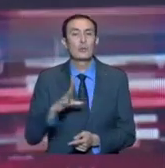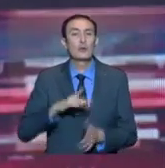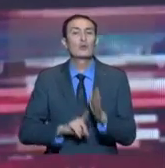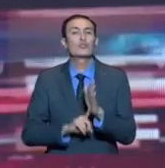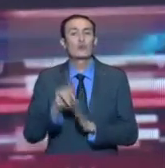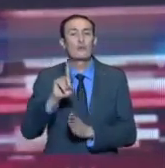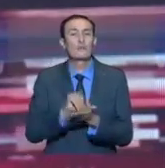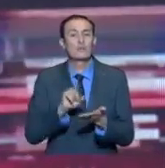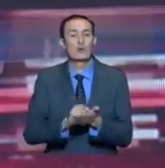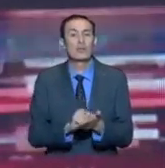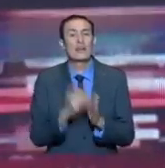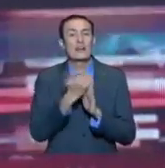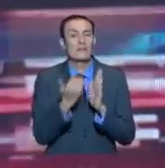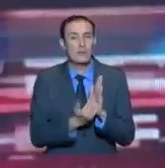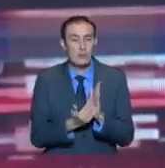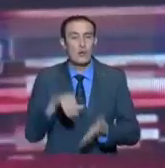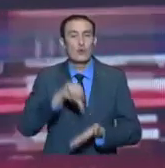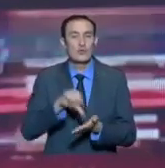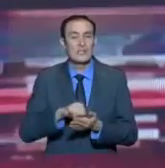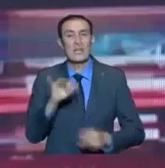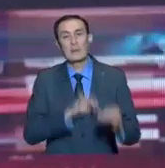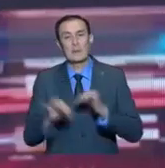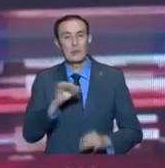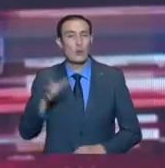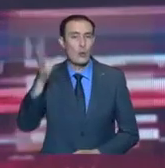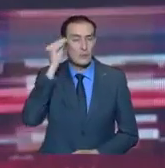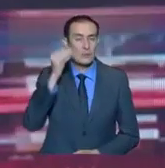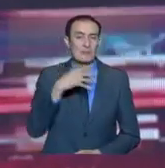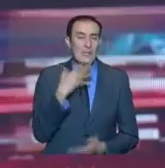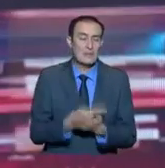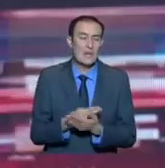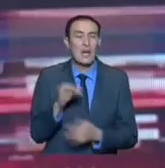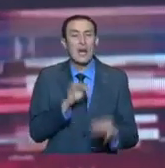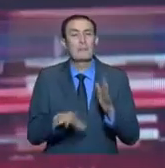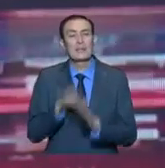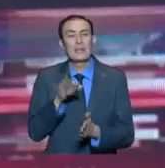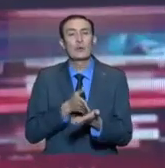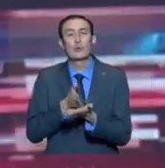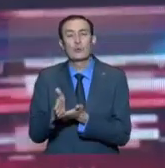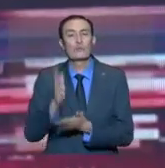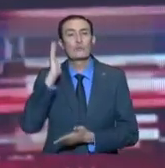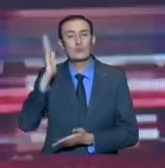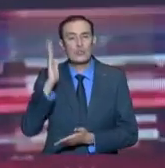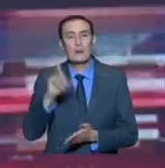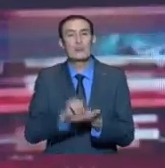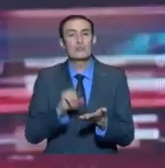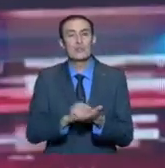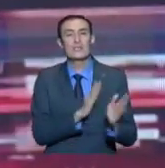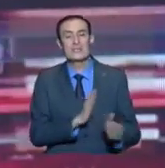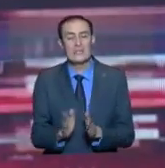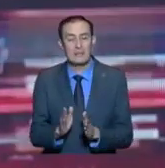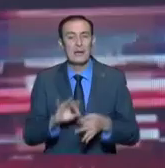стоял у истоков пенсионной реформы. Участники обменялись опытом, мнениями и определили курс на будущее пенсионных